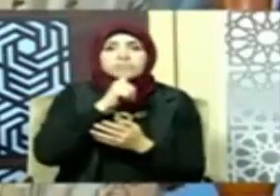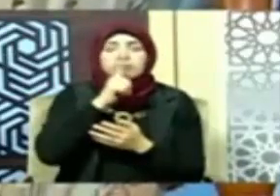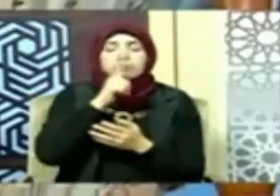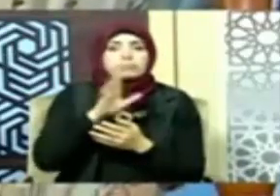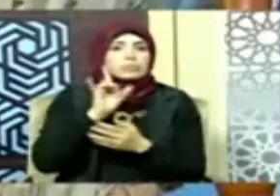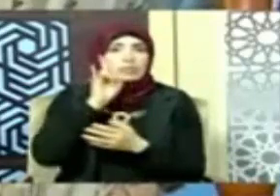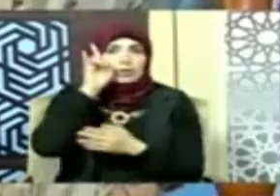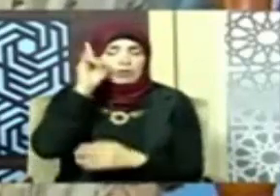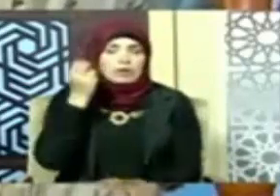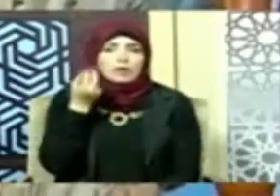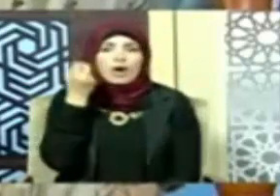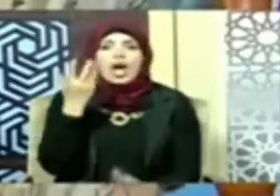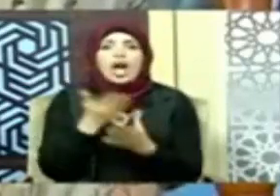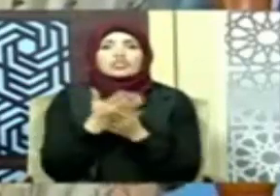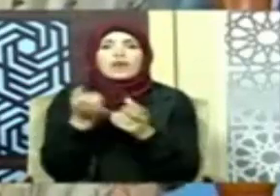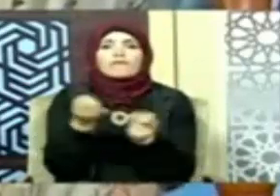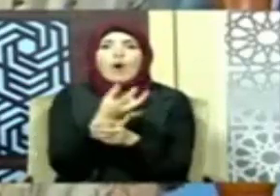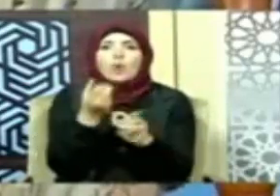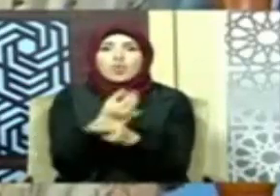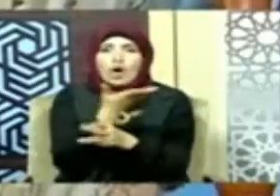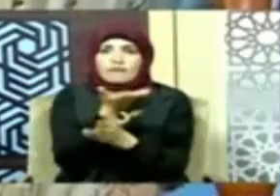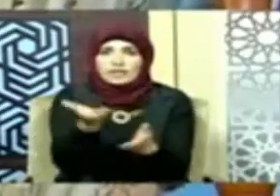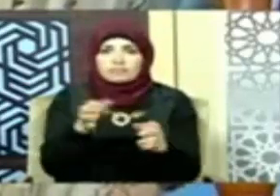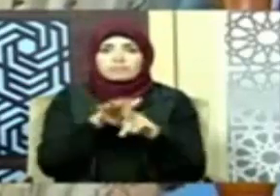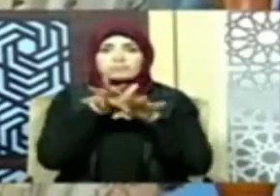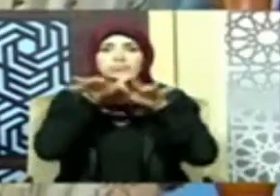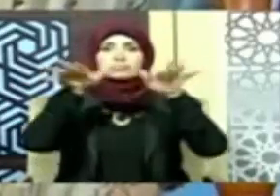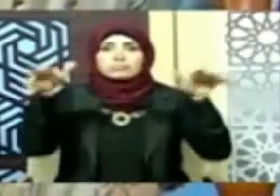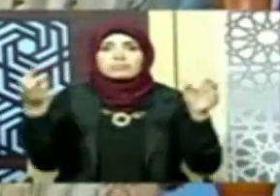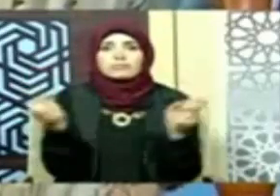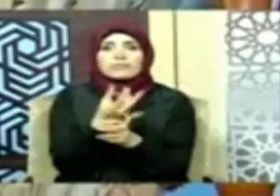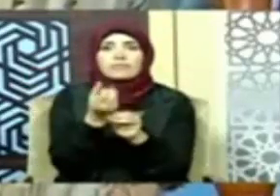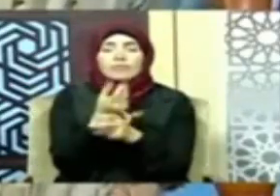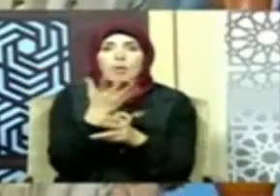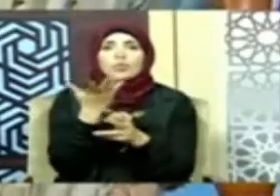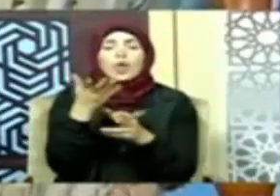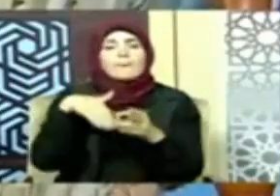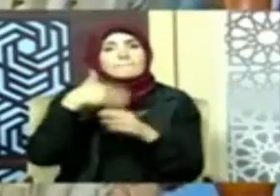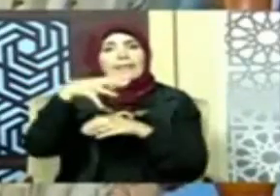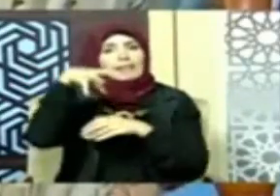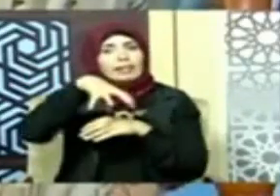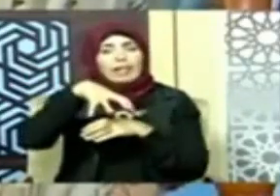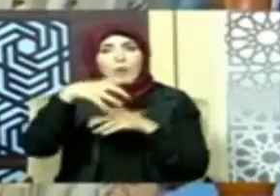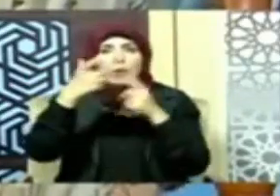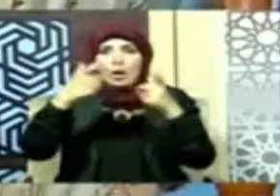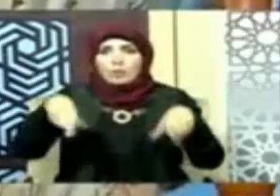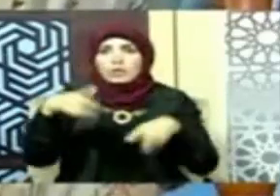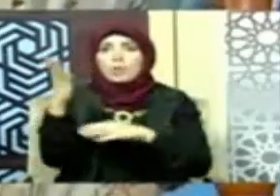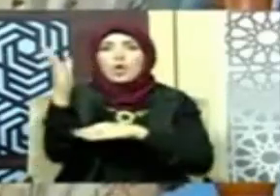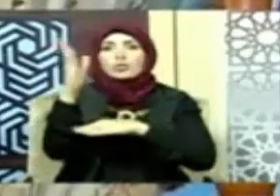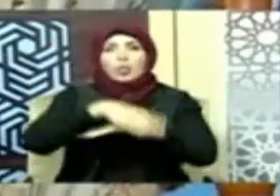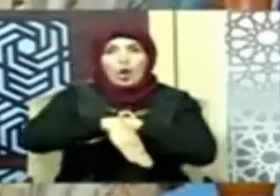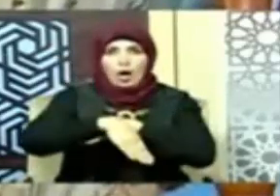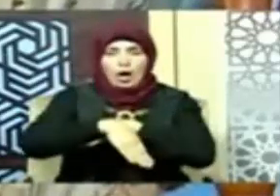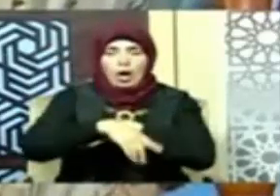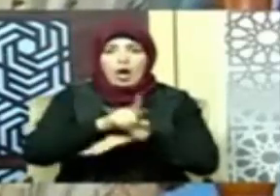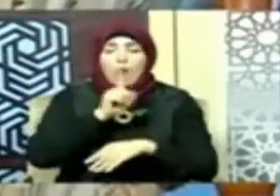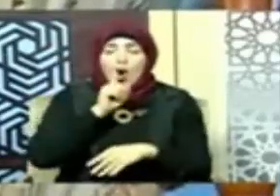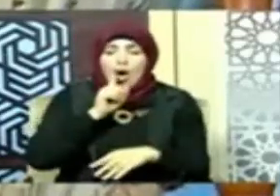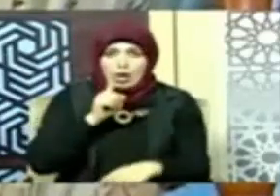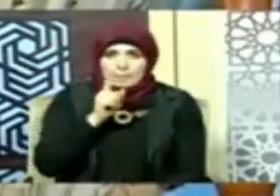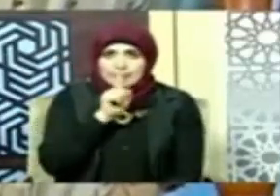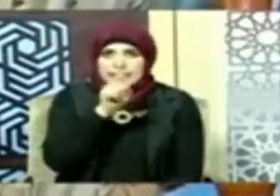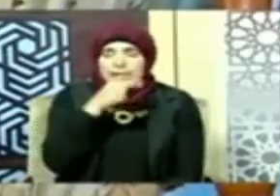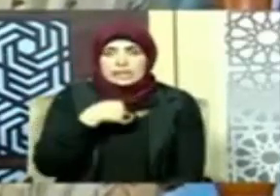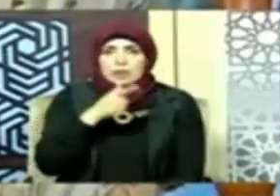نوع من الفوضى لا يبقي ولا يذر. وكل ما نؤكد